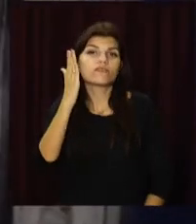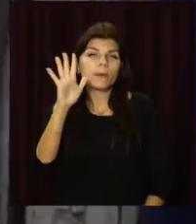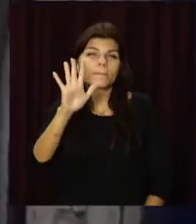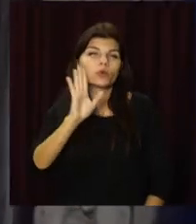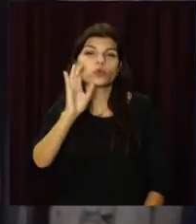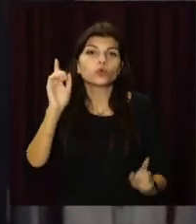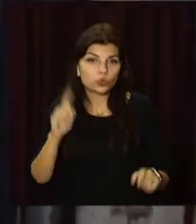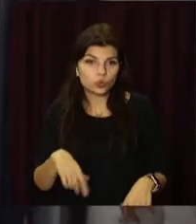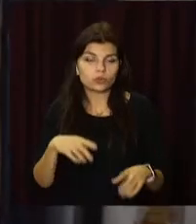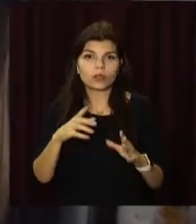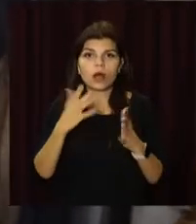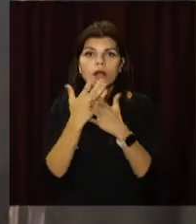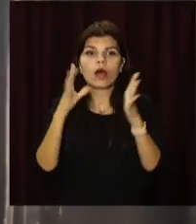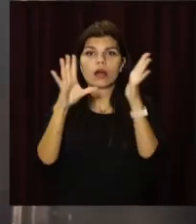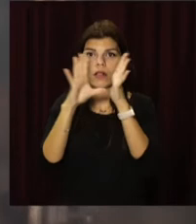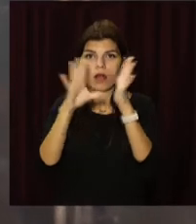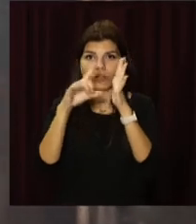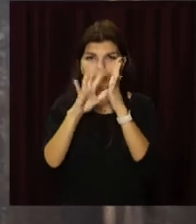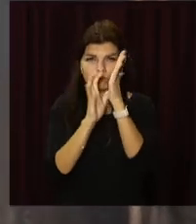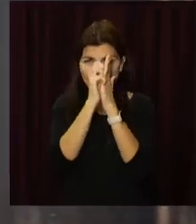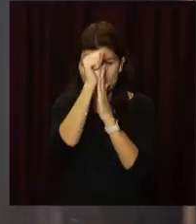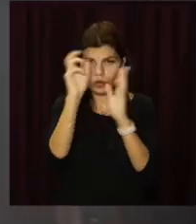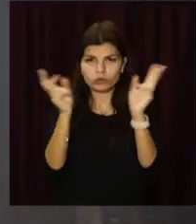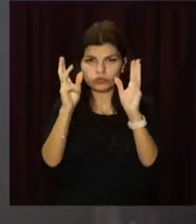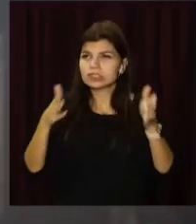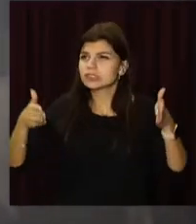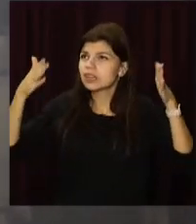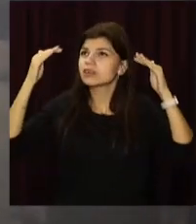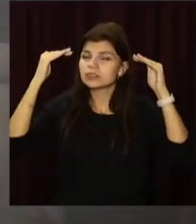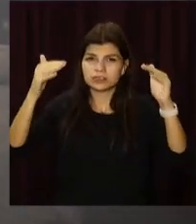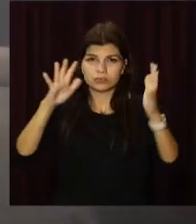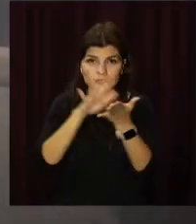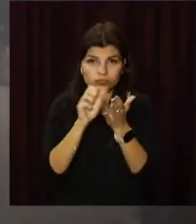п'яту. Вогонь знищив електричний щиток, пошкодив майно, стіни та стелю.